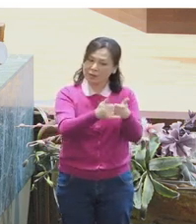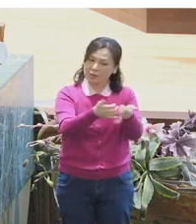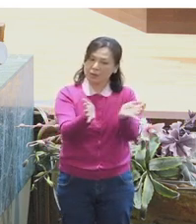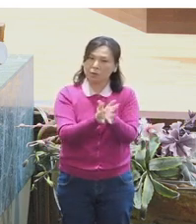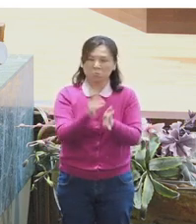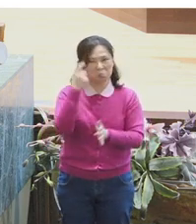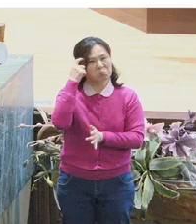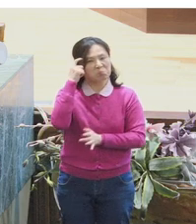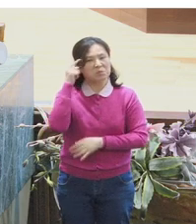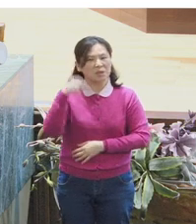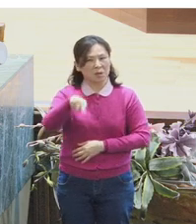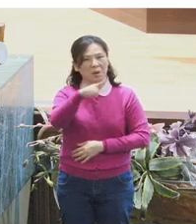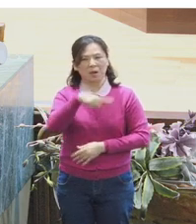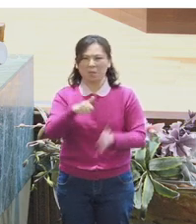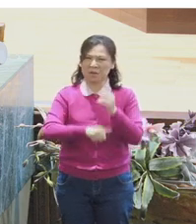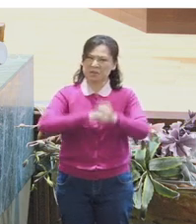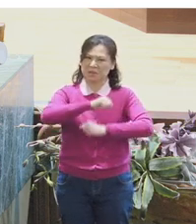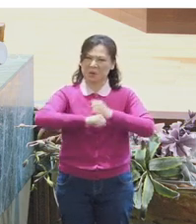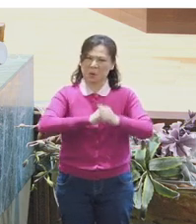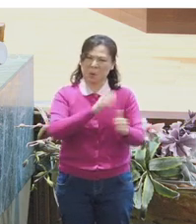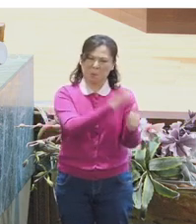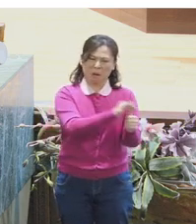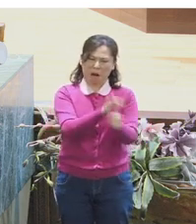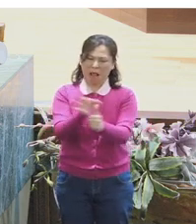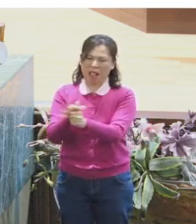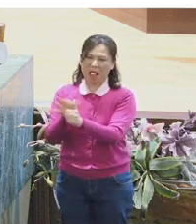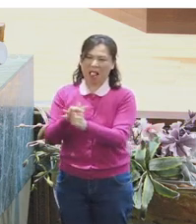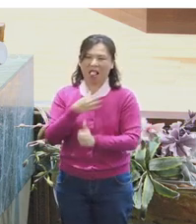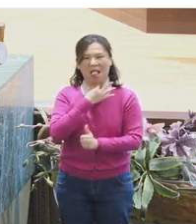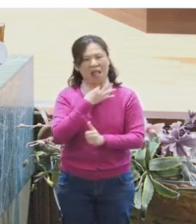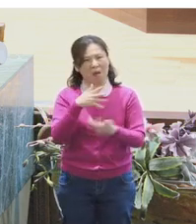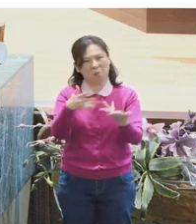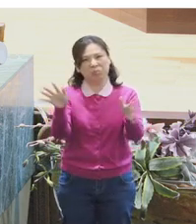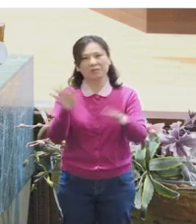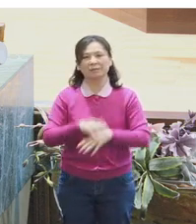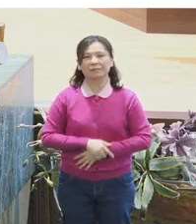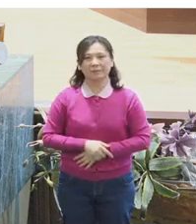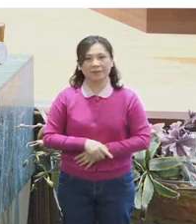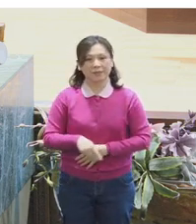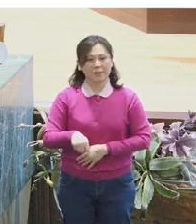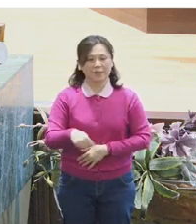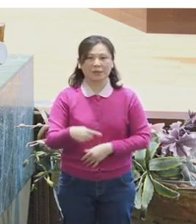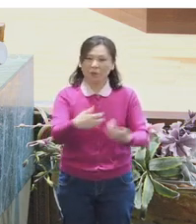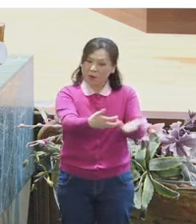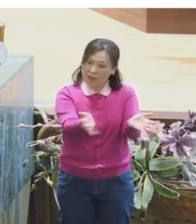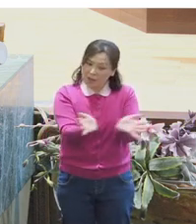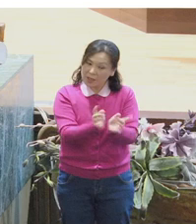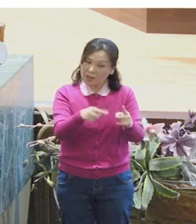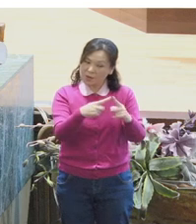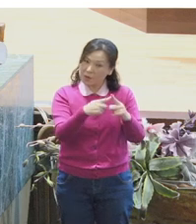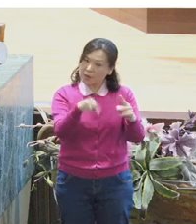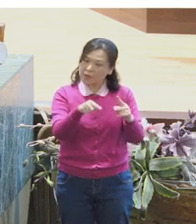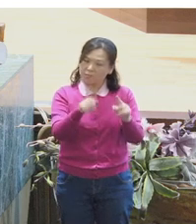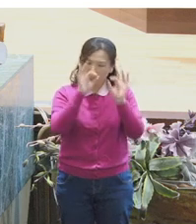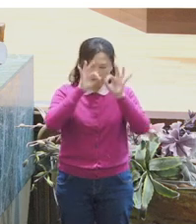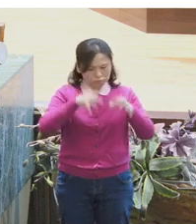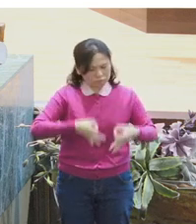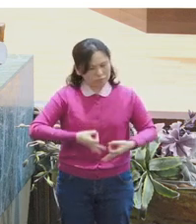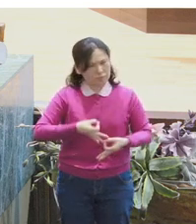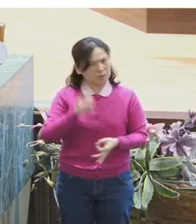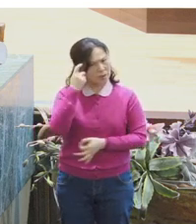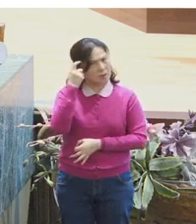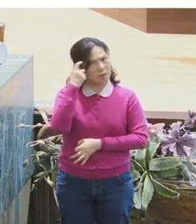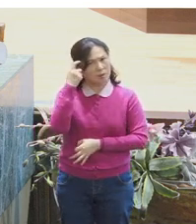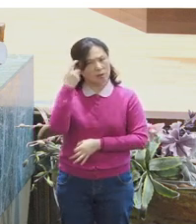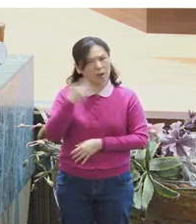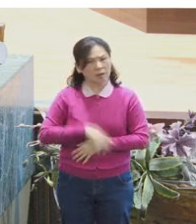他们的生活会绑手绑脚，所以其实是一群人去反思说，什么样是他们觉得应